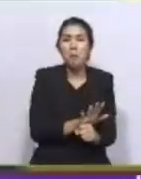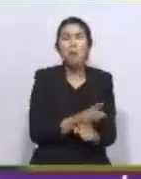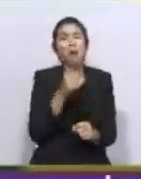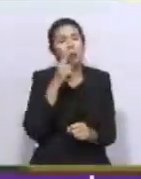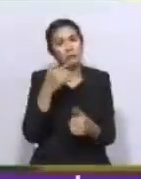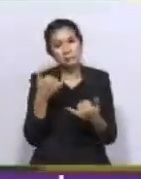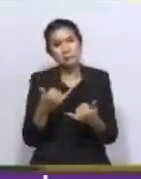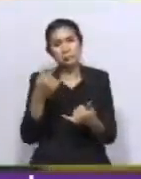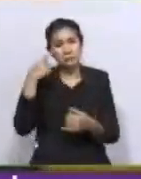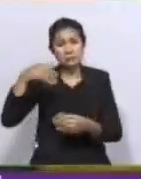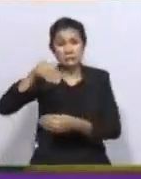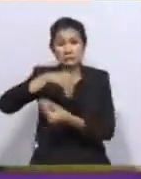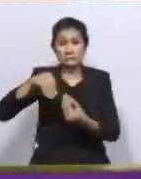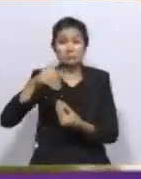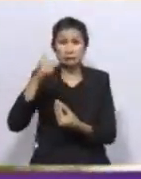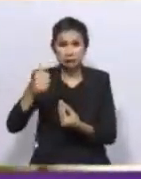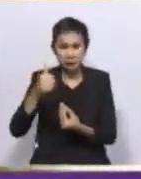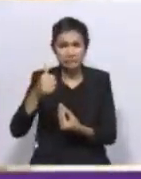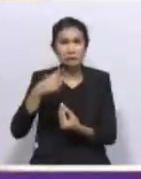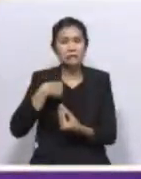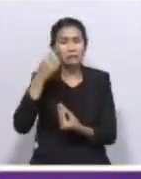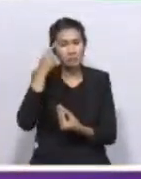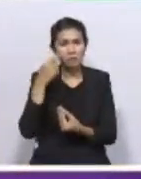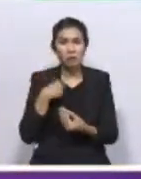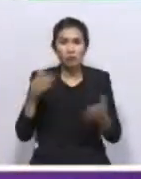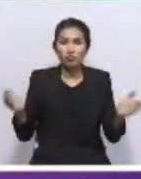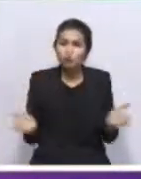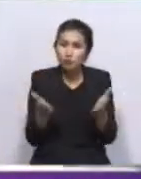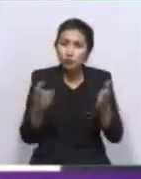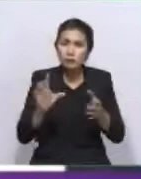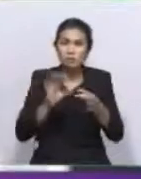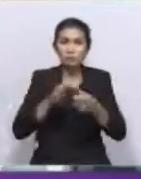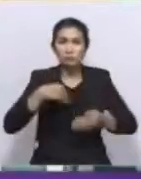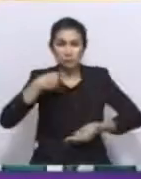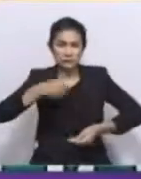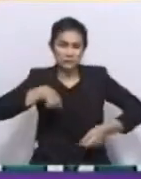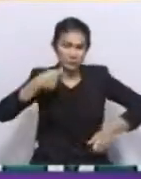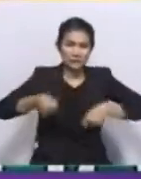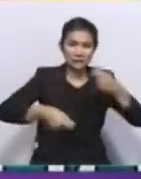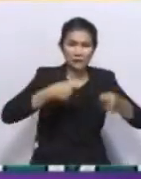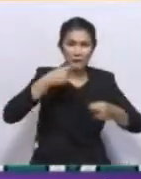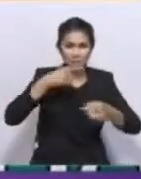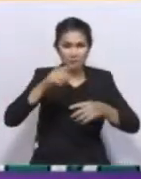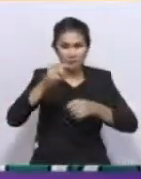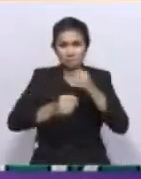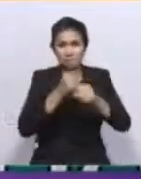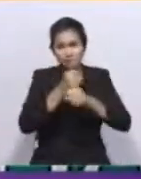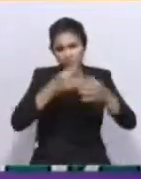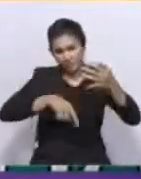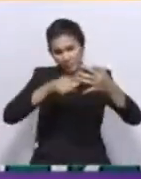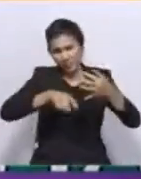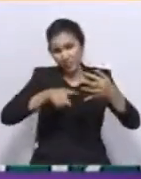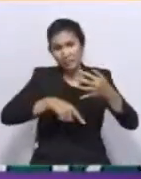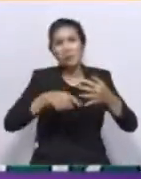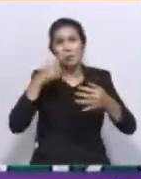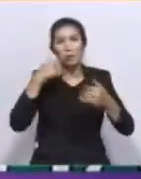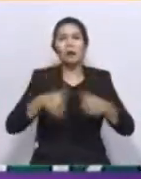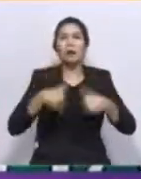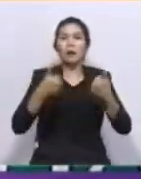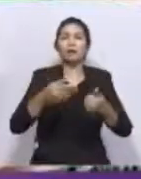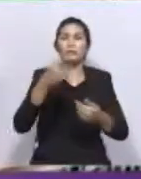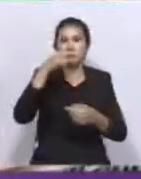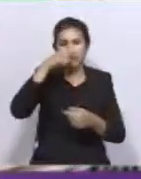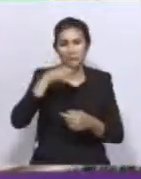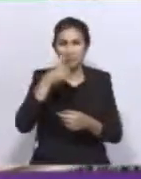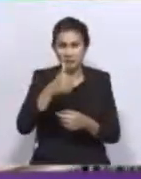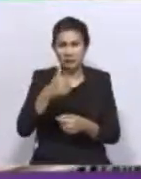ฐกิจที่ปรับตัวดีขึ้นประกอบกับมาตรการกระตุ้นการใช้จ่ายในช่วงปลายปีทำให้กำลังซื้อของคนไทยดีขึ้นส่งผล